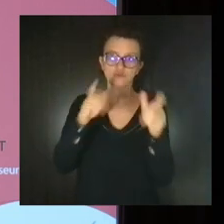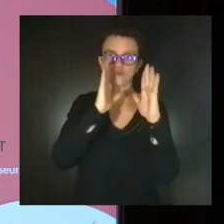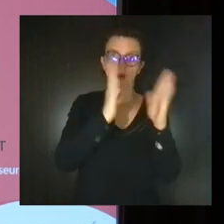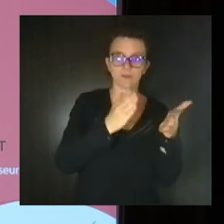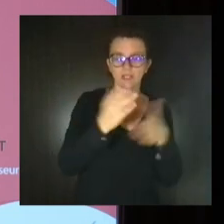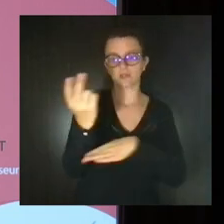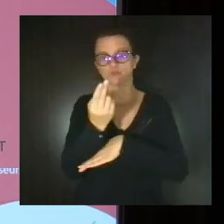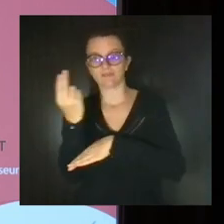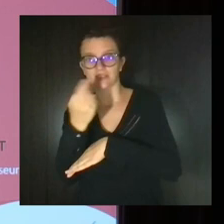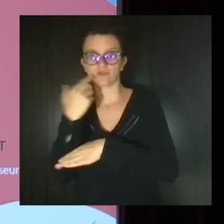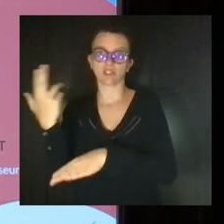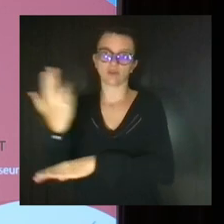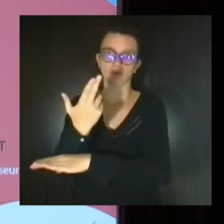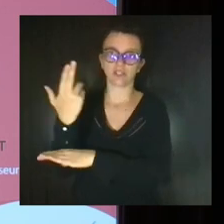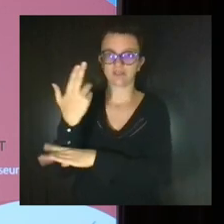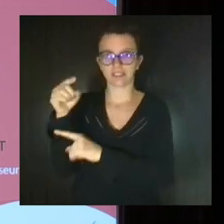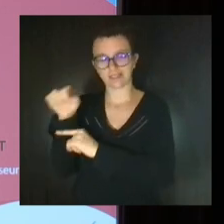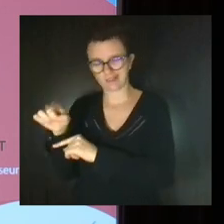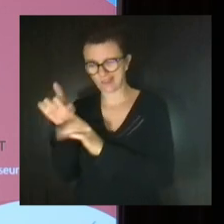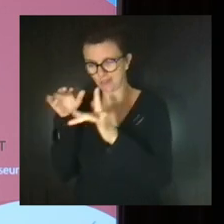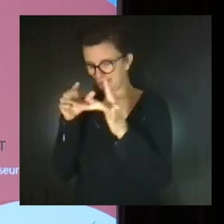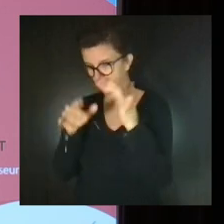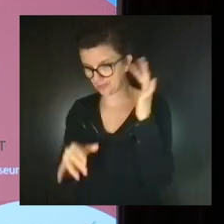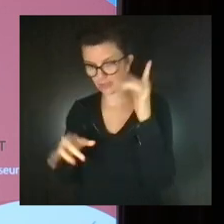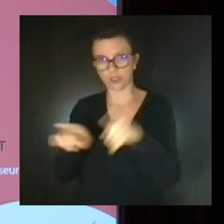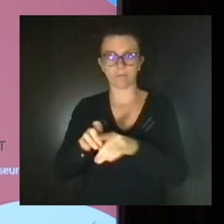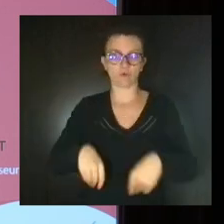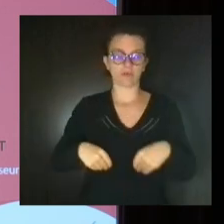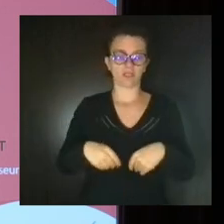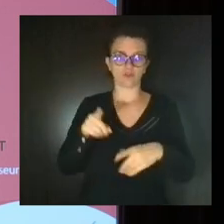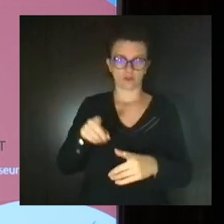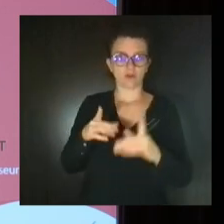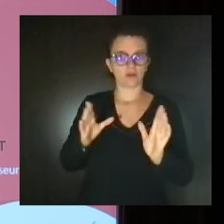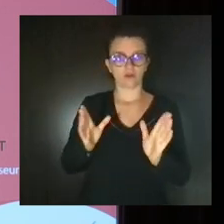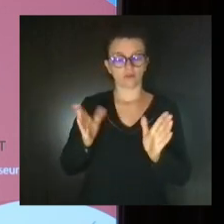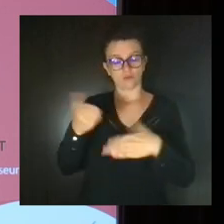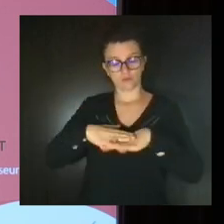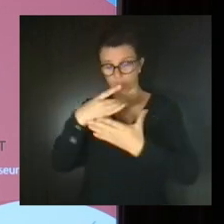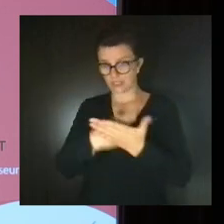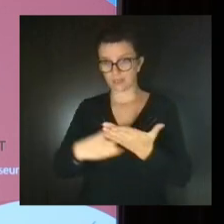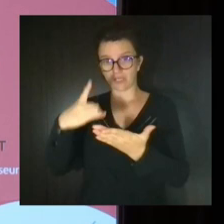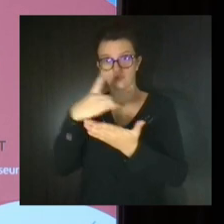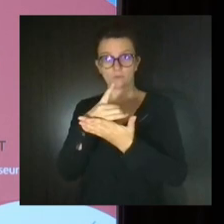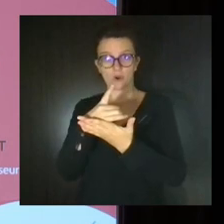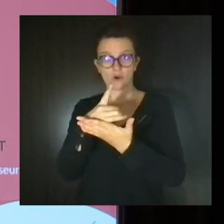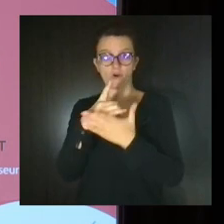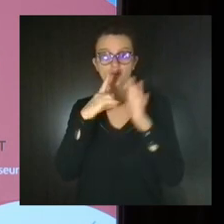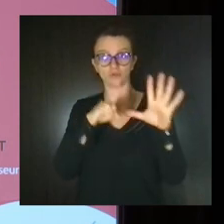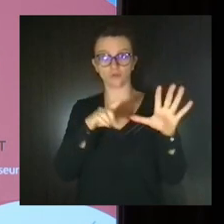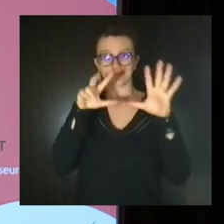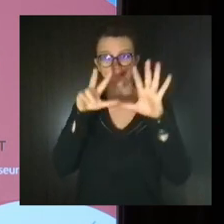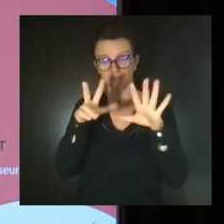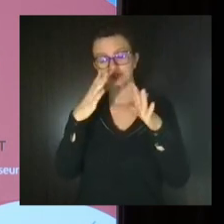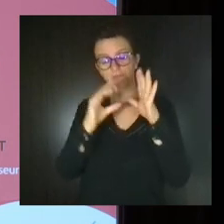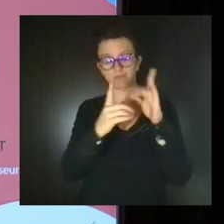par l'Université Paris-Saclay et l'Assistance publique Hôpitaux de Paris en tant qu'opérateur et dont le département des Yvelines, est le partenaire principal et qui